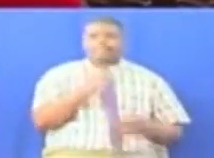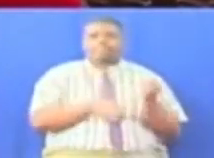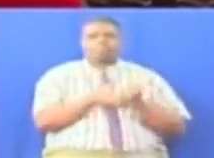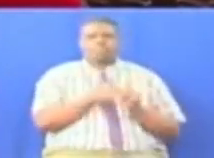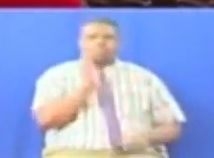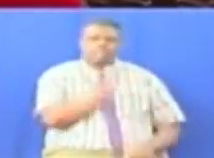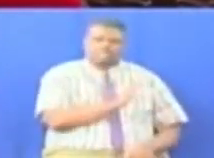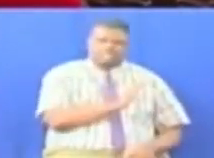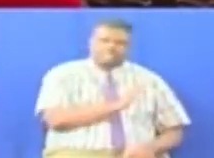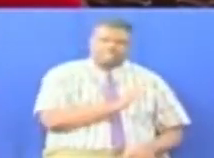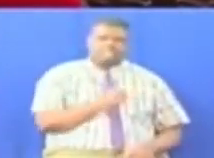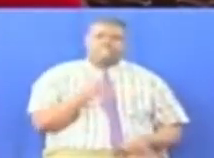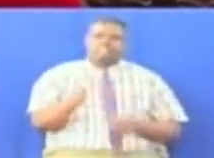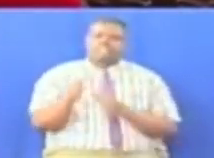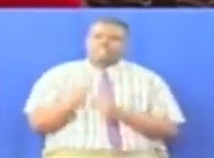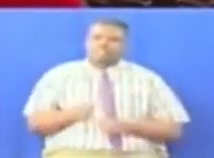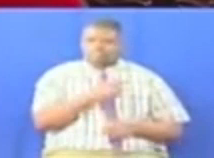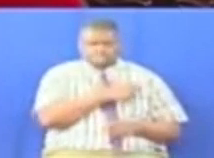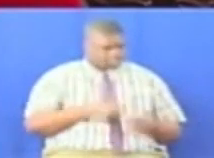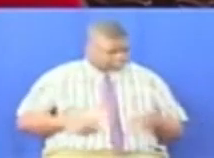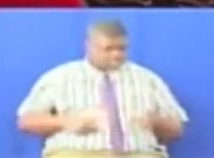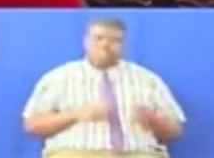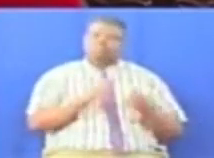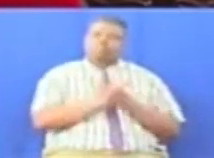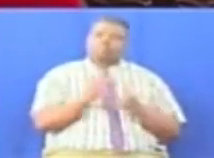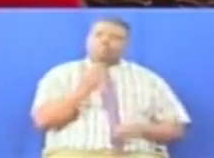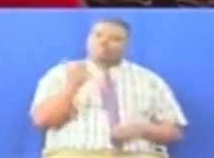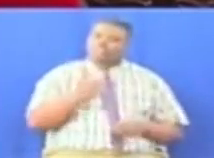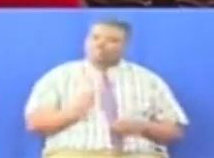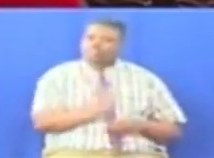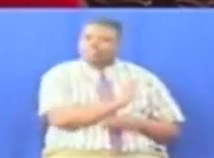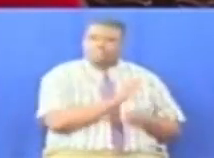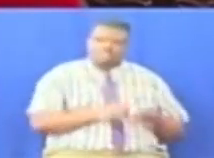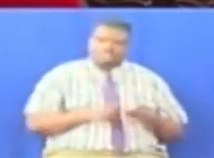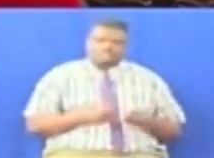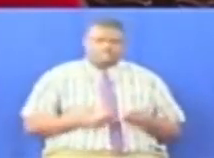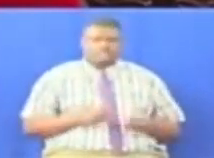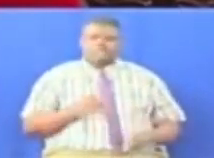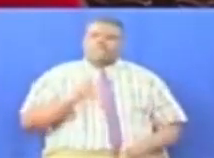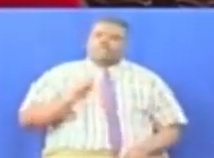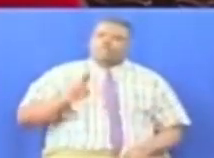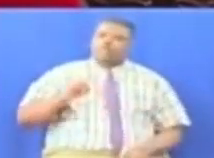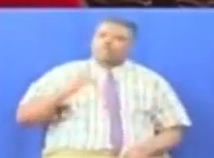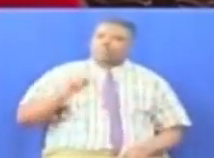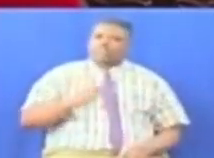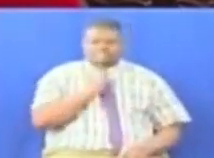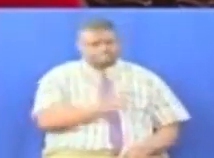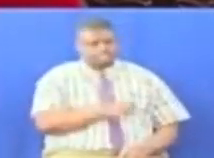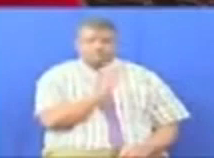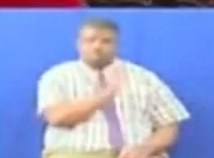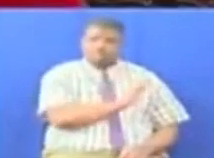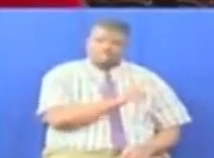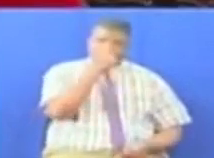wenzake, Zito Zuberi Kabwe dhidi ya rais wa Jamhuri ya Muungano wa Tanzania na wenzake, shauri la Paul Revocatus Kaunda dhidi ya spika na wenzake.